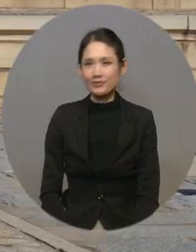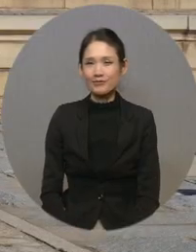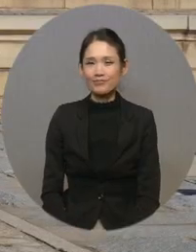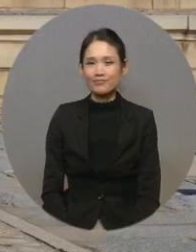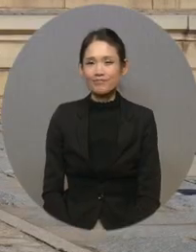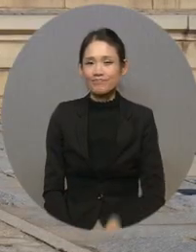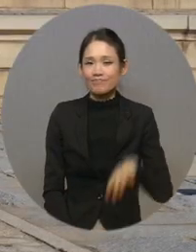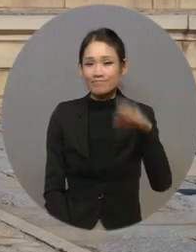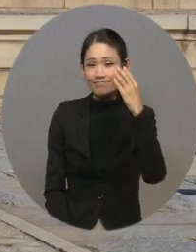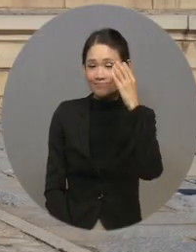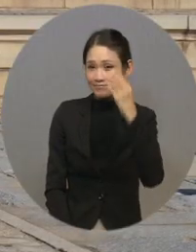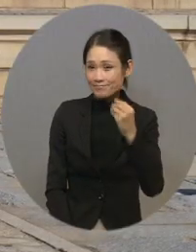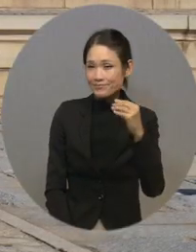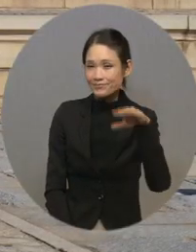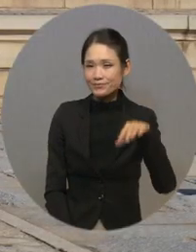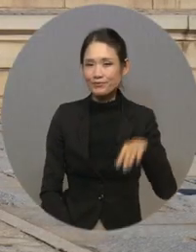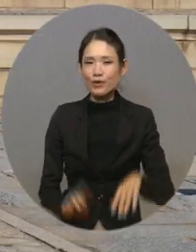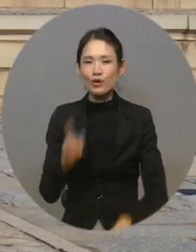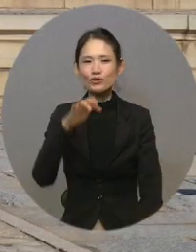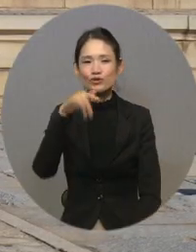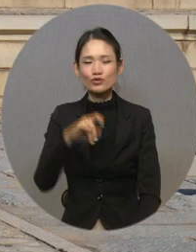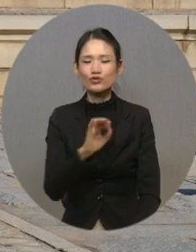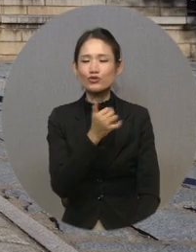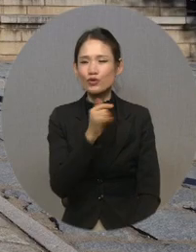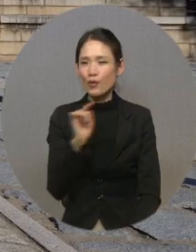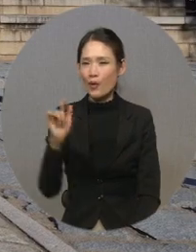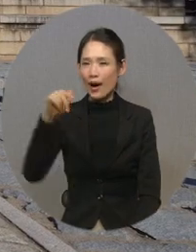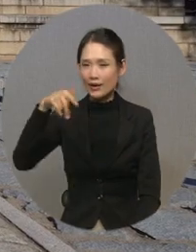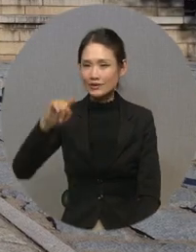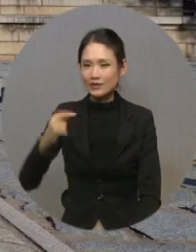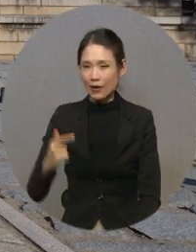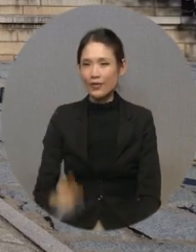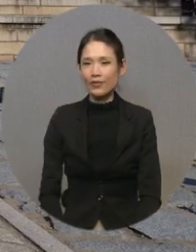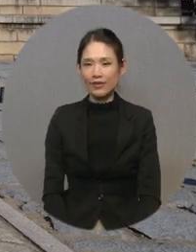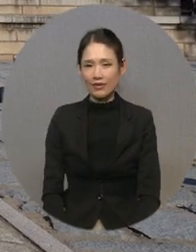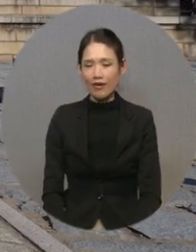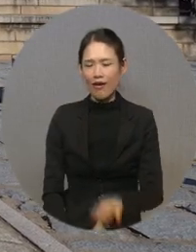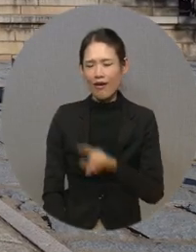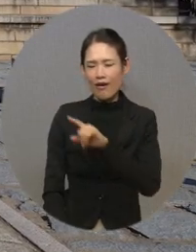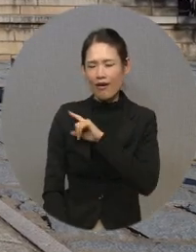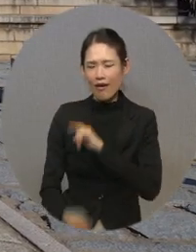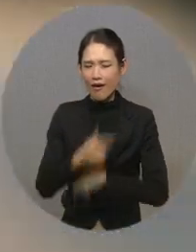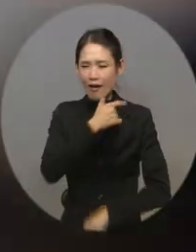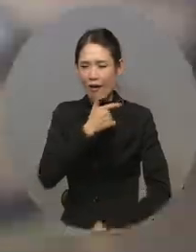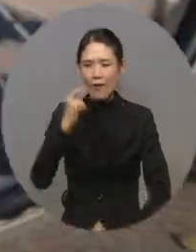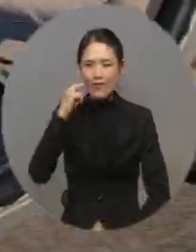지금 여기 보이는 곳이 바로 중화전입니다. 굉장히 아름답죠?